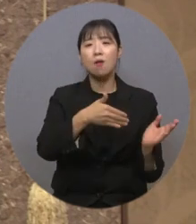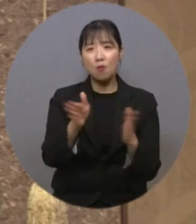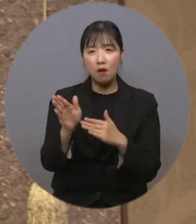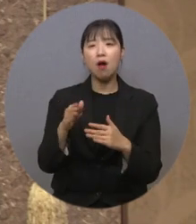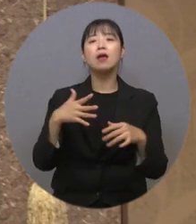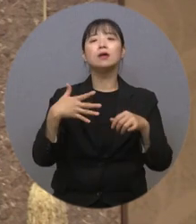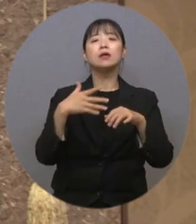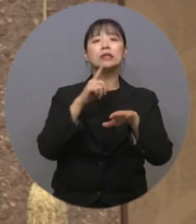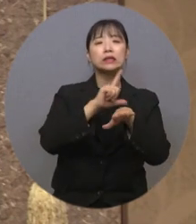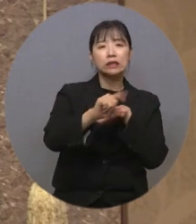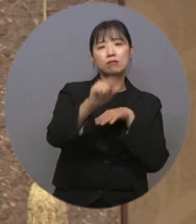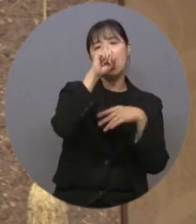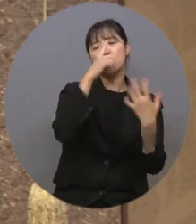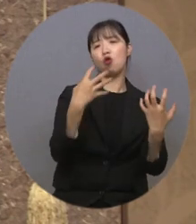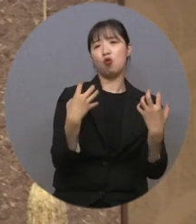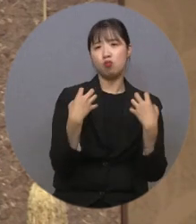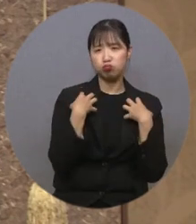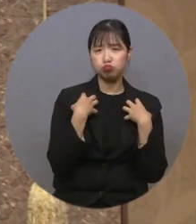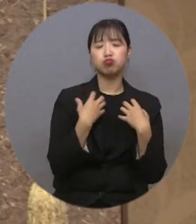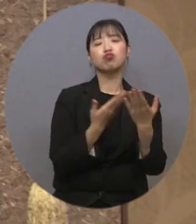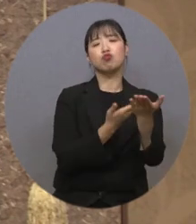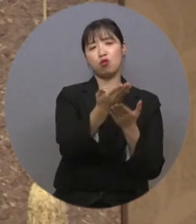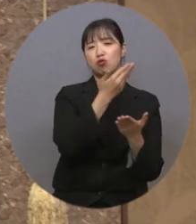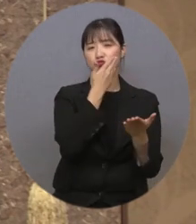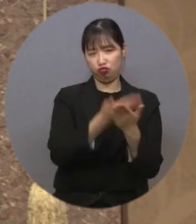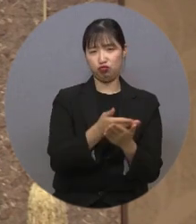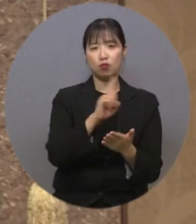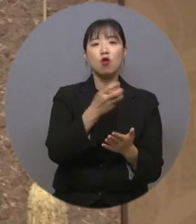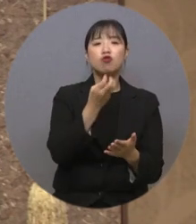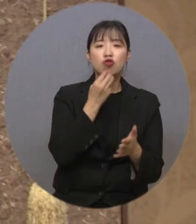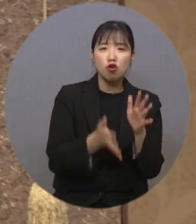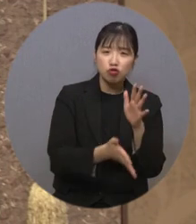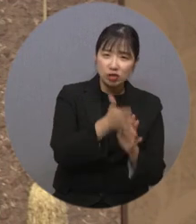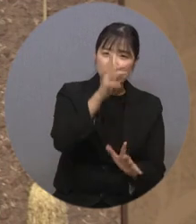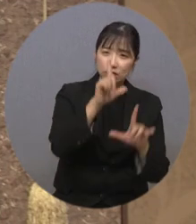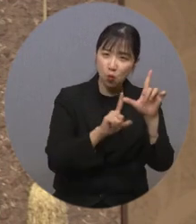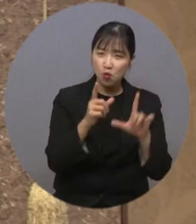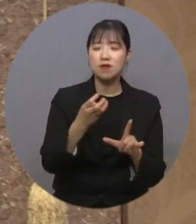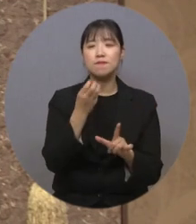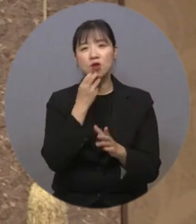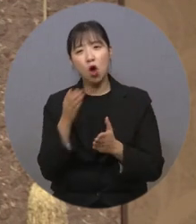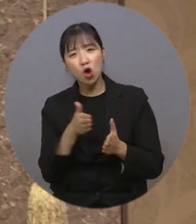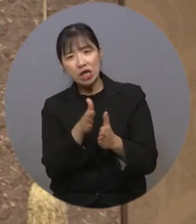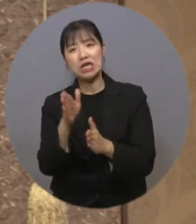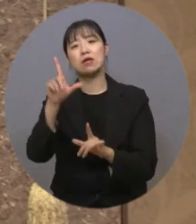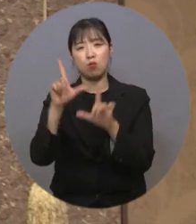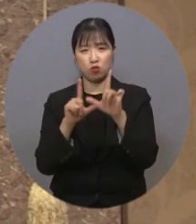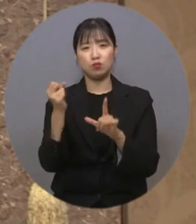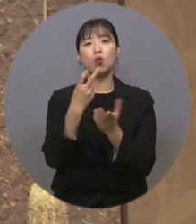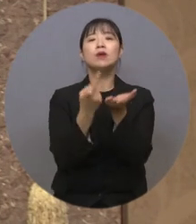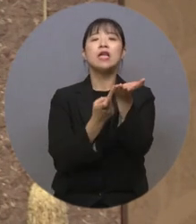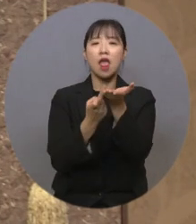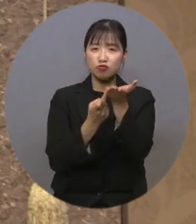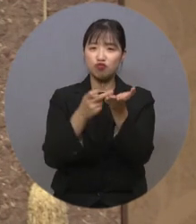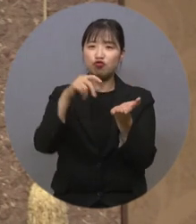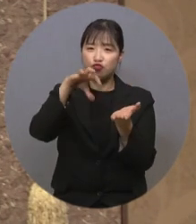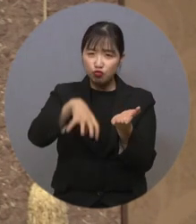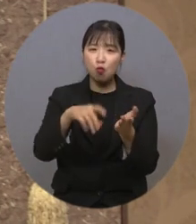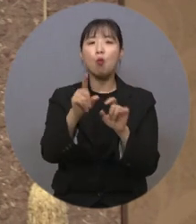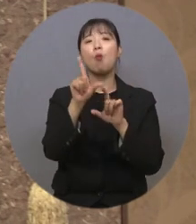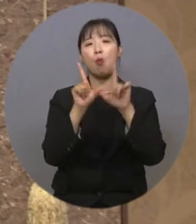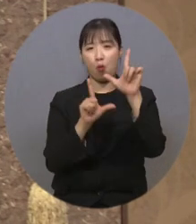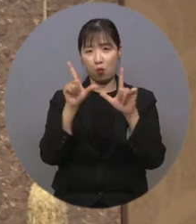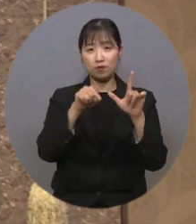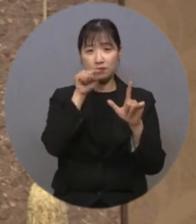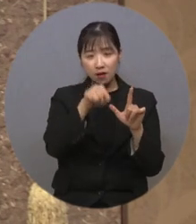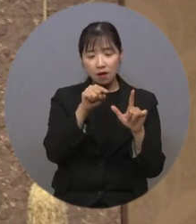외교도 중요합니다. 그래서 서울시의 모습, 경기도의 모습, 예를 들자면 제주도의 모습 이러한 모습들을